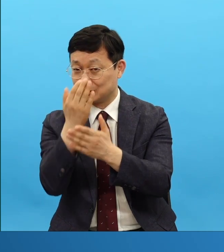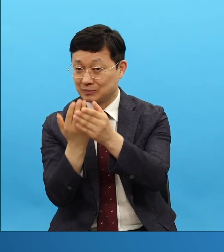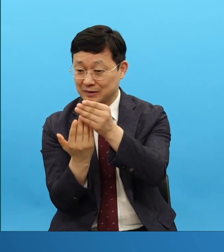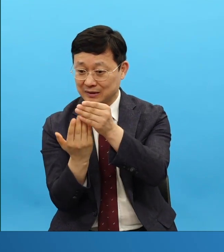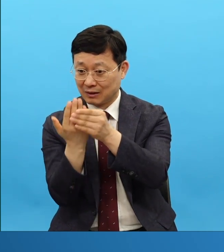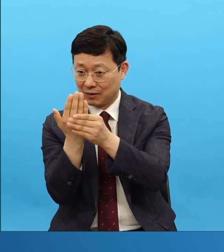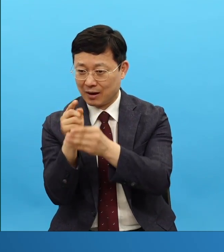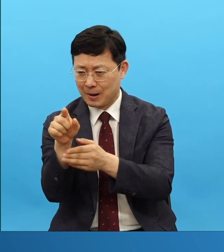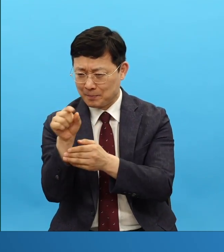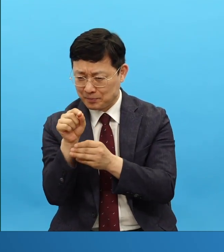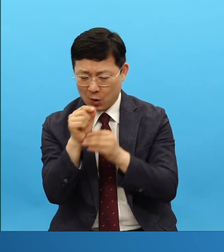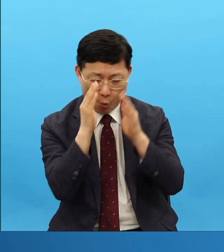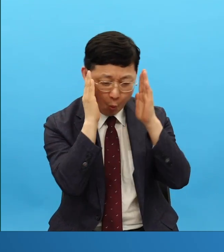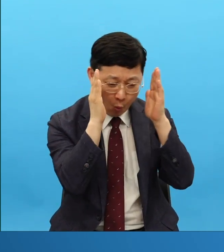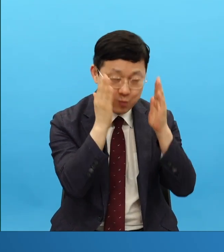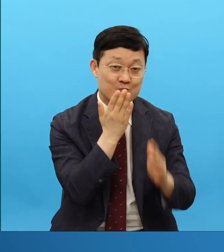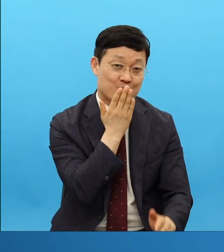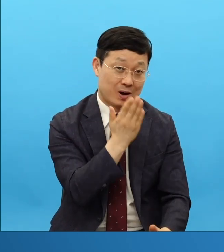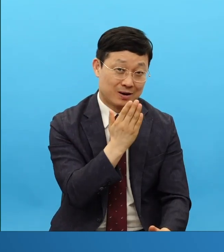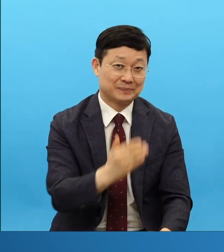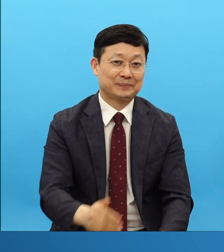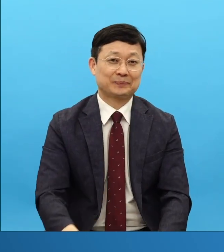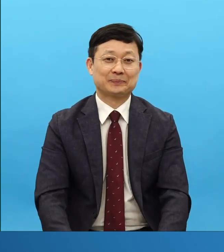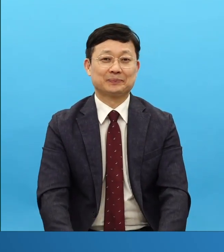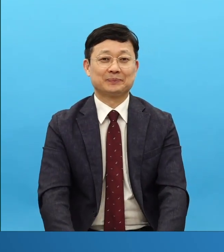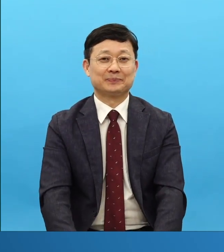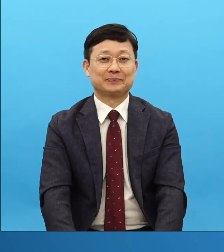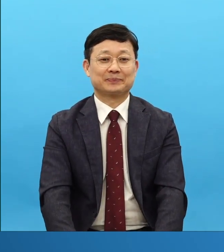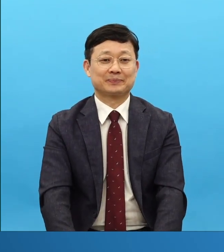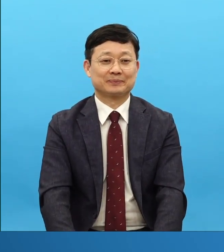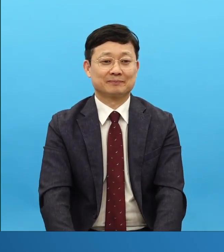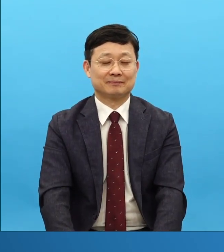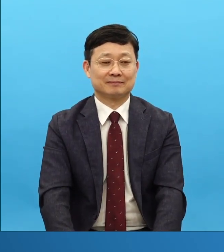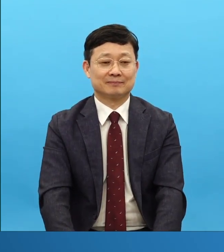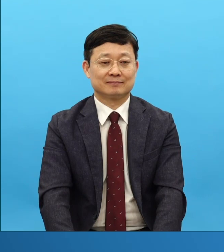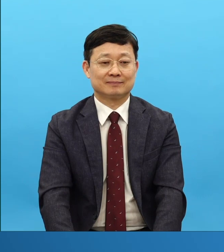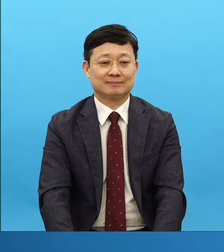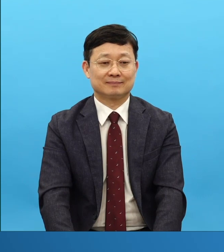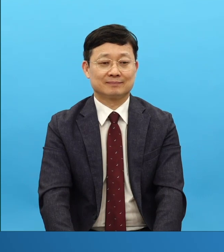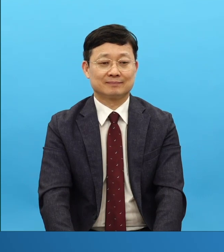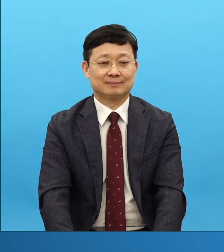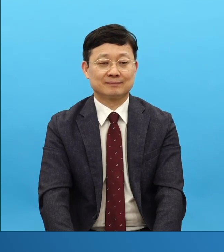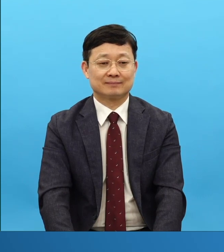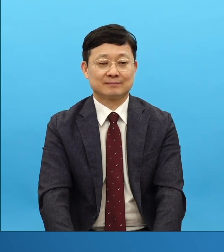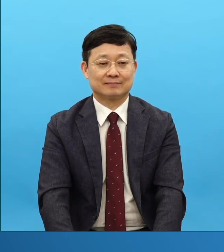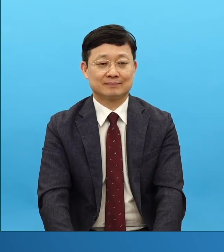This is where your talent must come to have worth for your studies. 자, 여기서 나오는